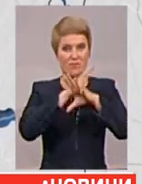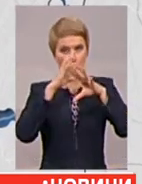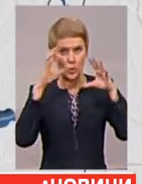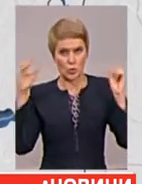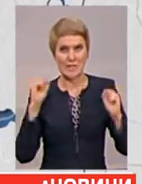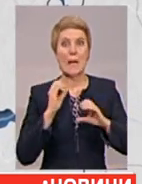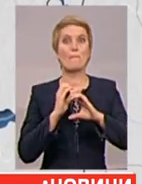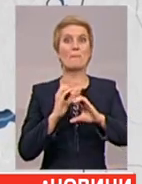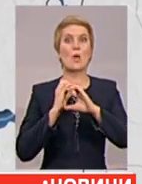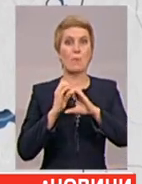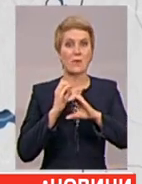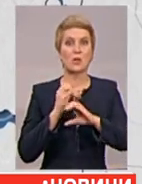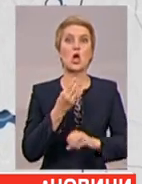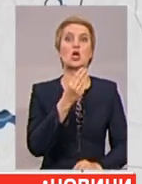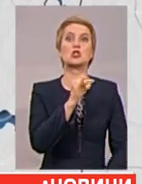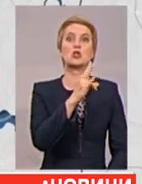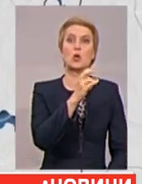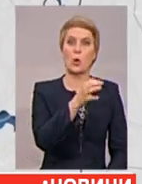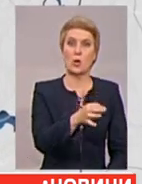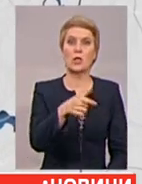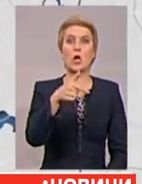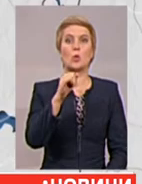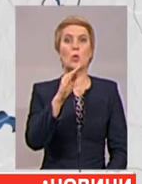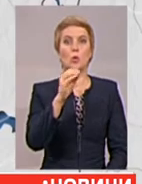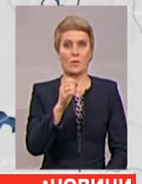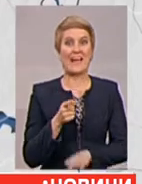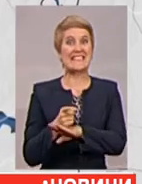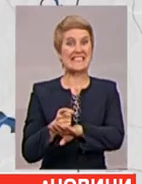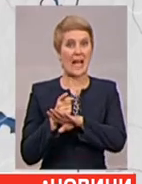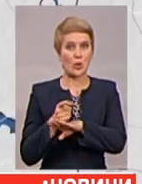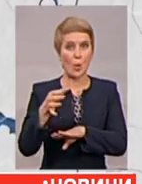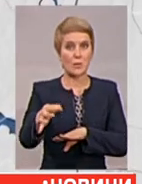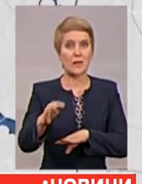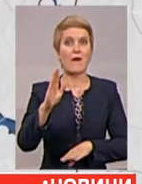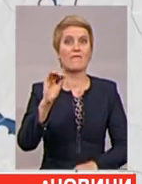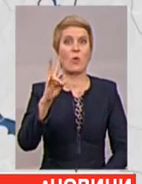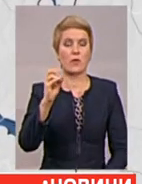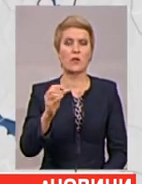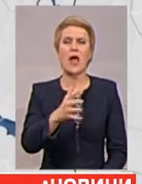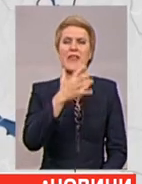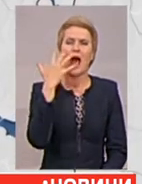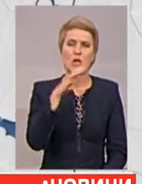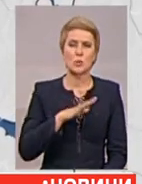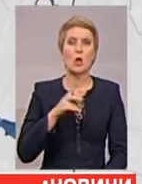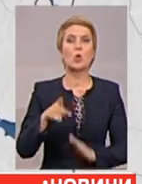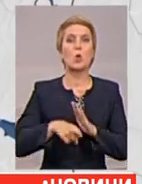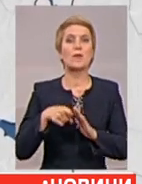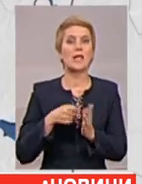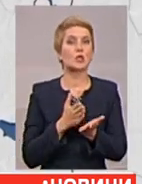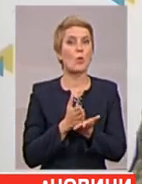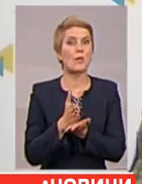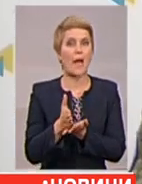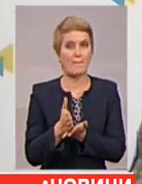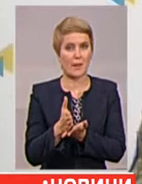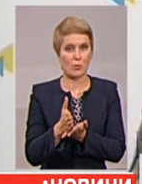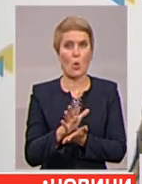морських піхотинців, Широкиному та Гнутовому, з танка в Водяному найгарячіше було на Донецькому напрямку.